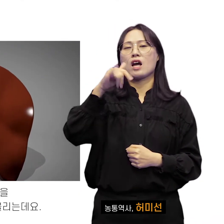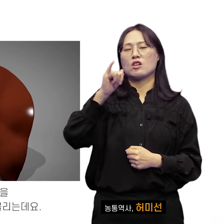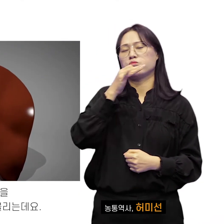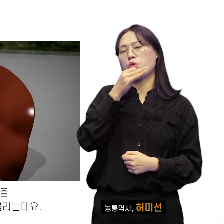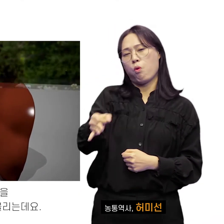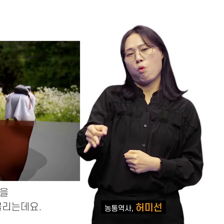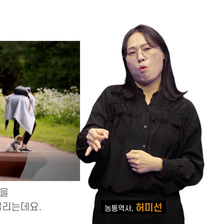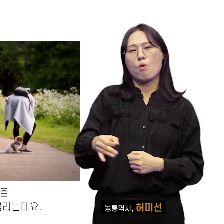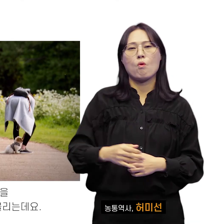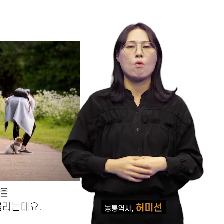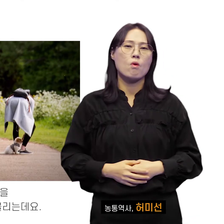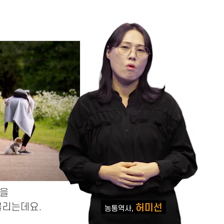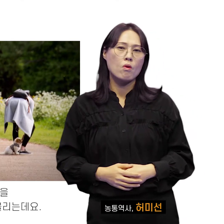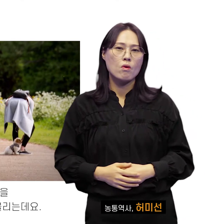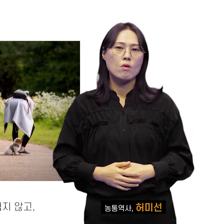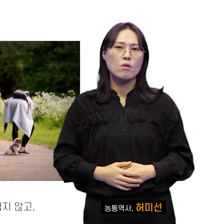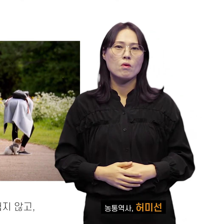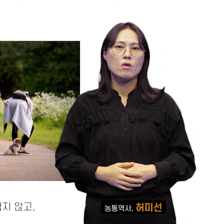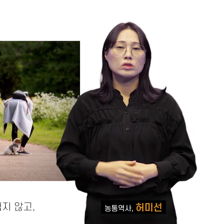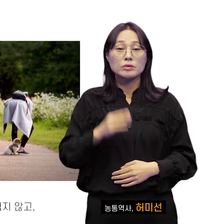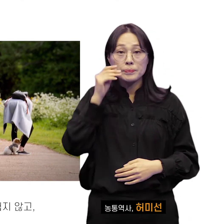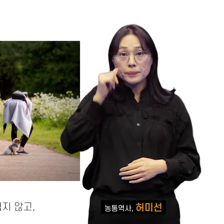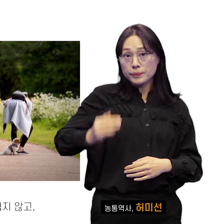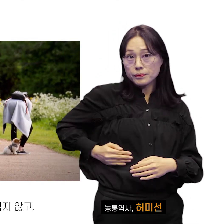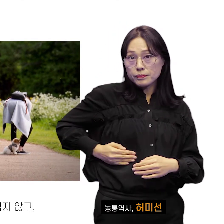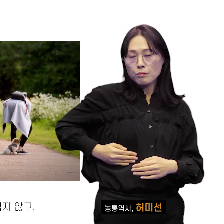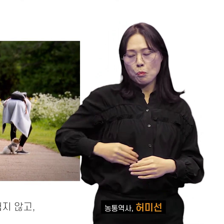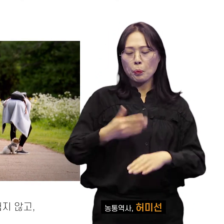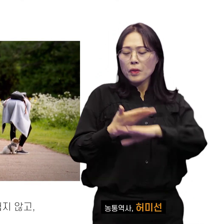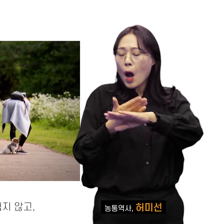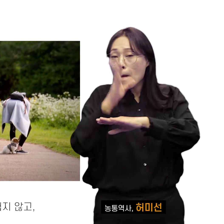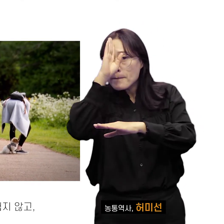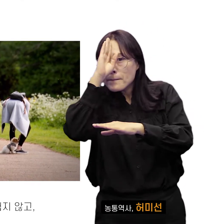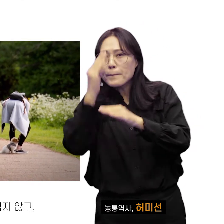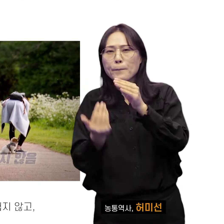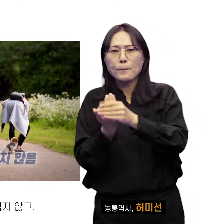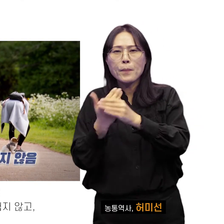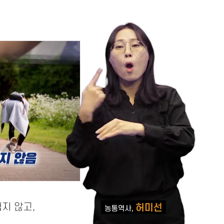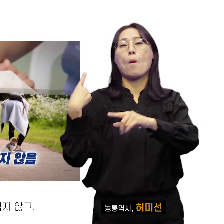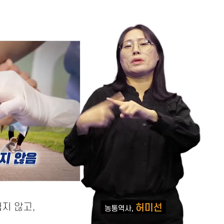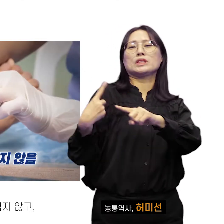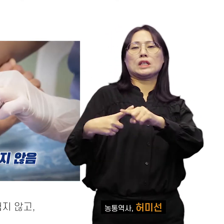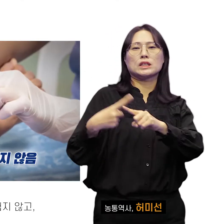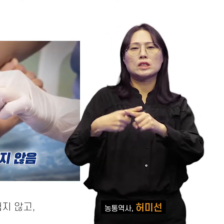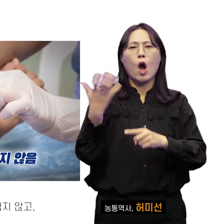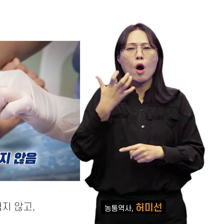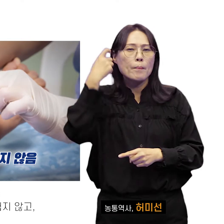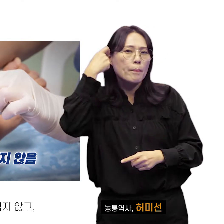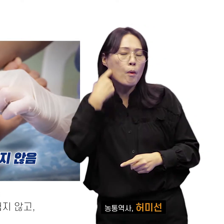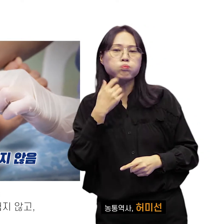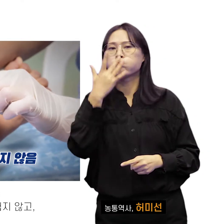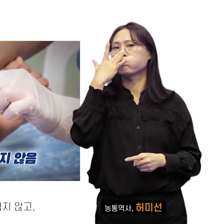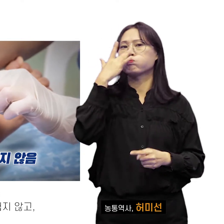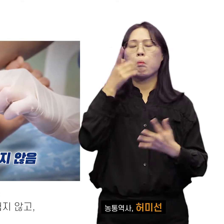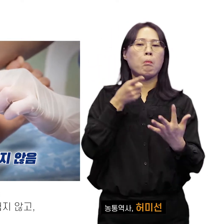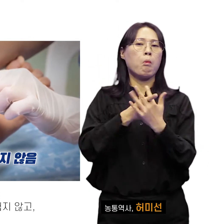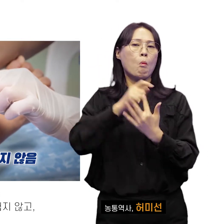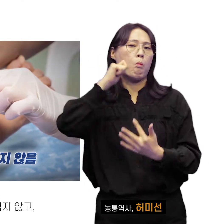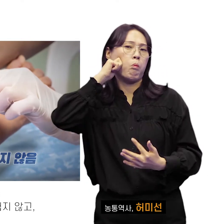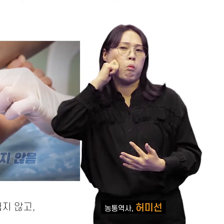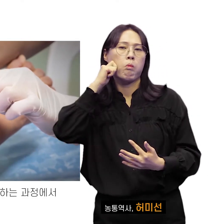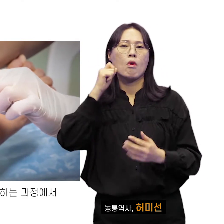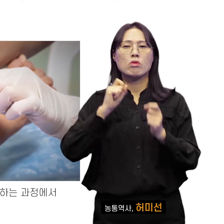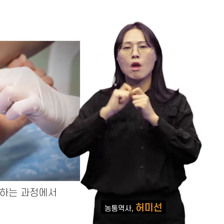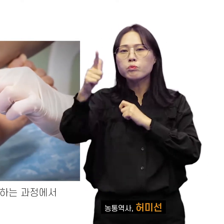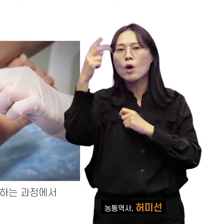장기라 불리는데요. 지방간은 다른 간 질환과 마찬가지로 별다른 증상을 보이지 않아 자각이 쉽지